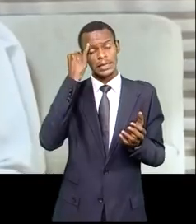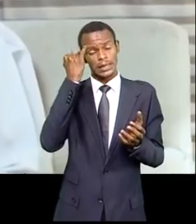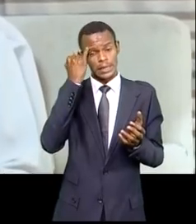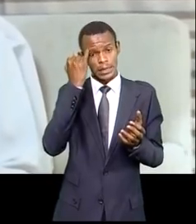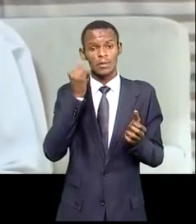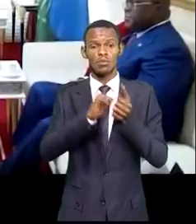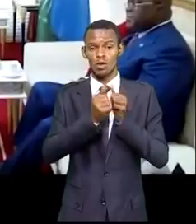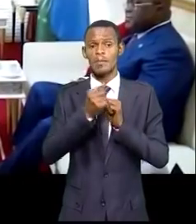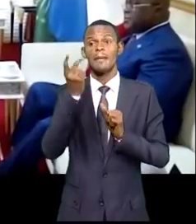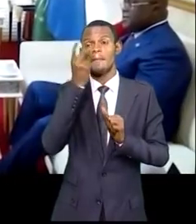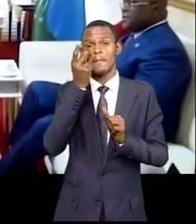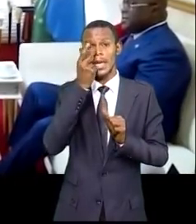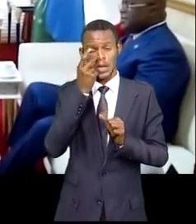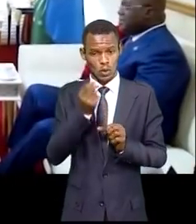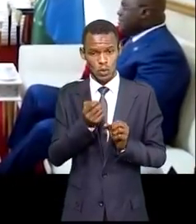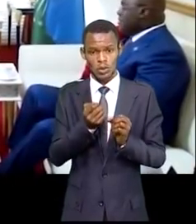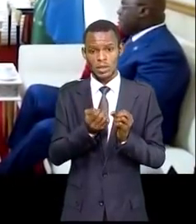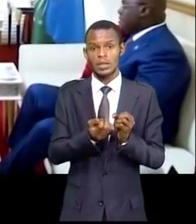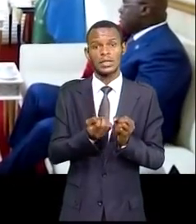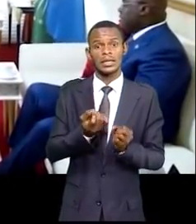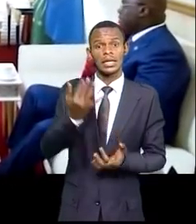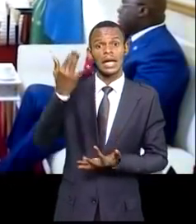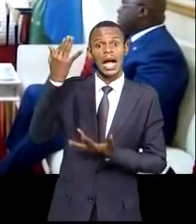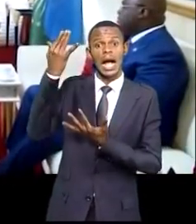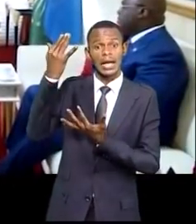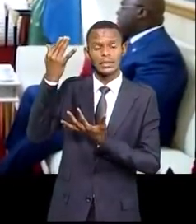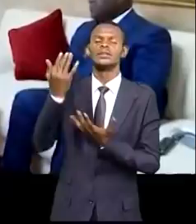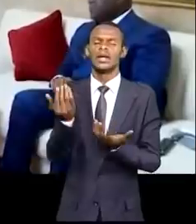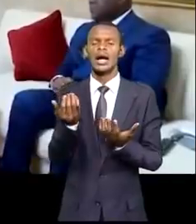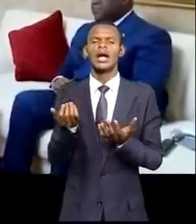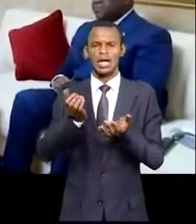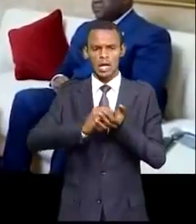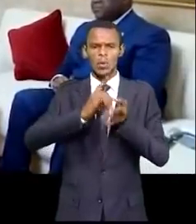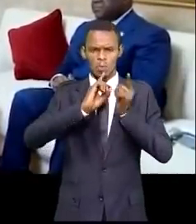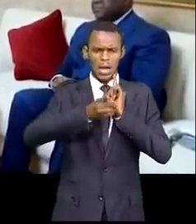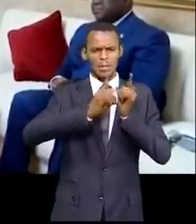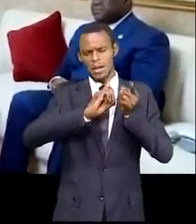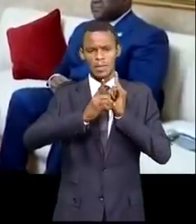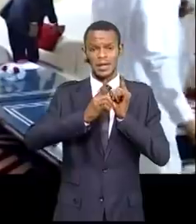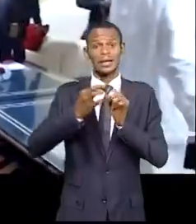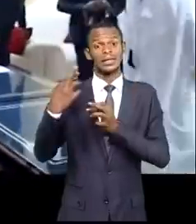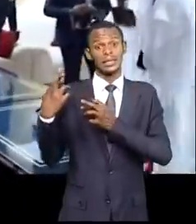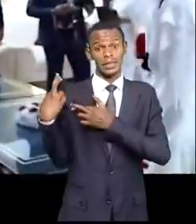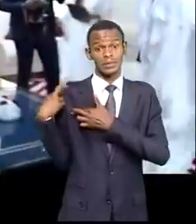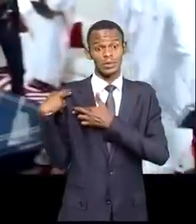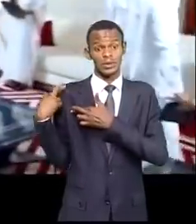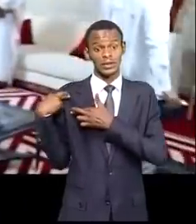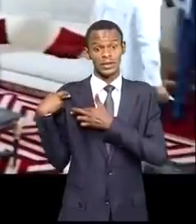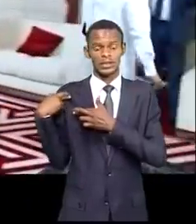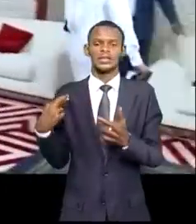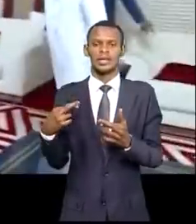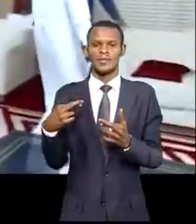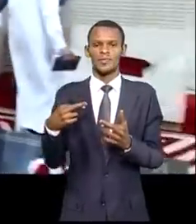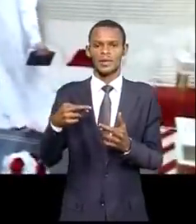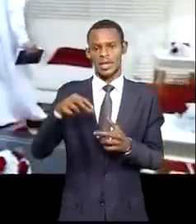le pétrole ainsi que la création d'un contenu local les responsables de qatar leadership academy center en fait avec le